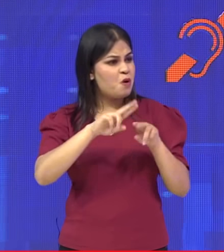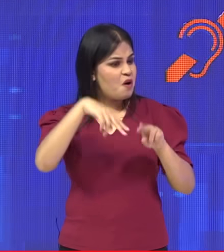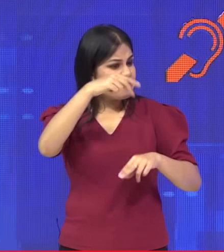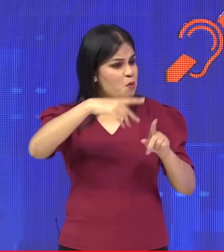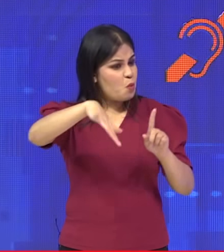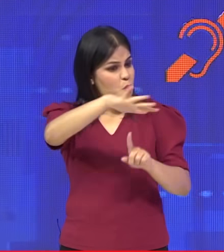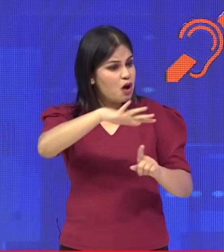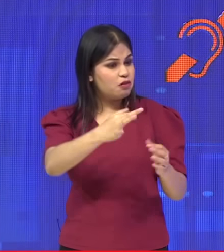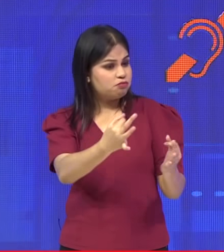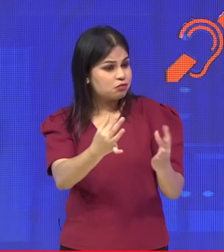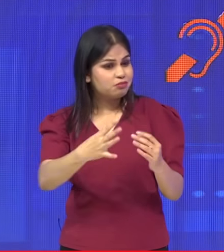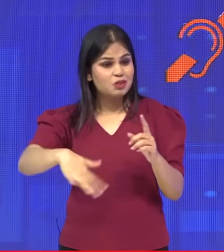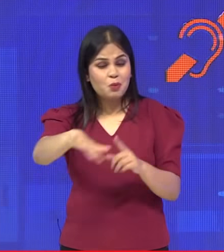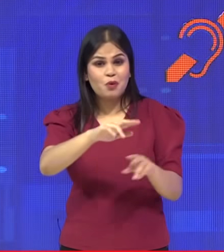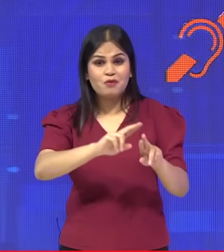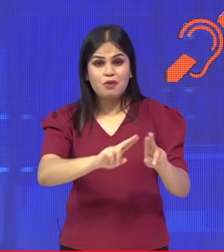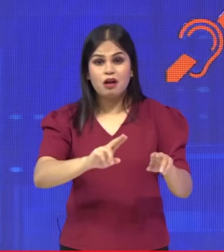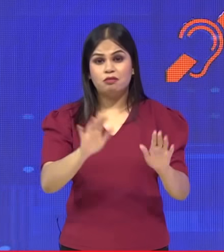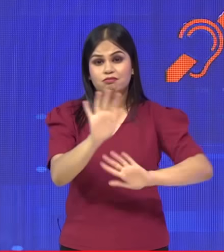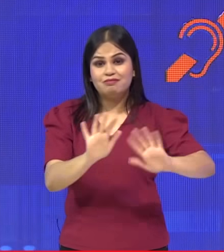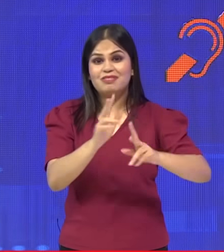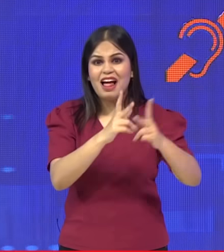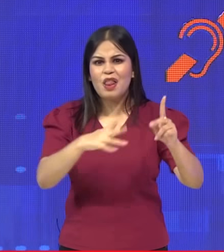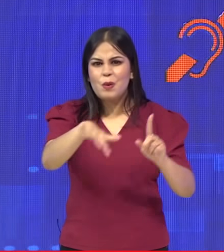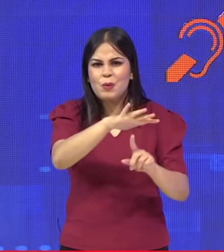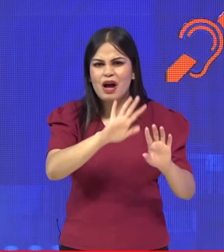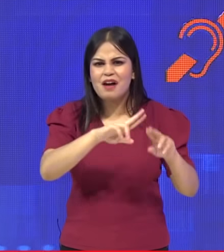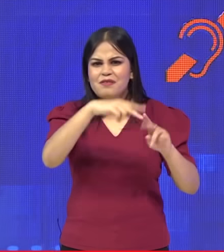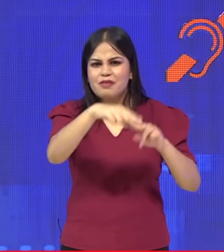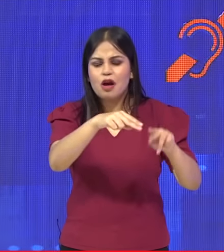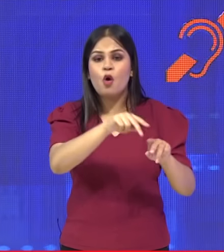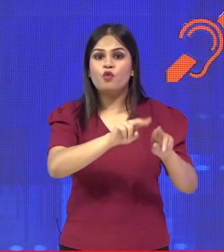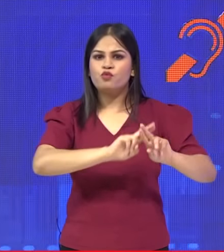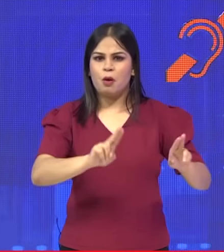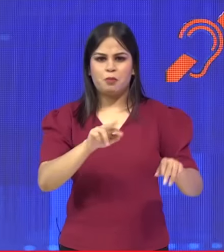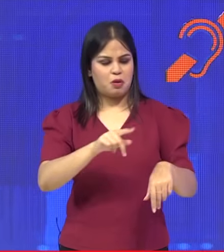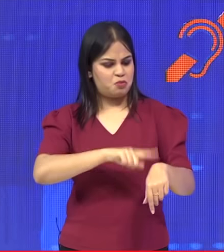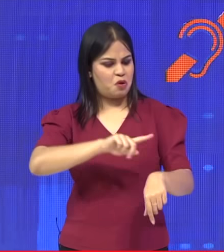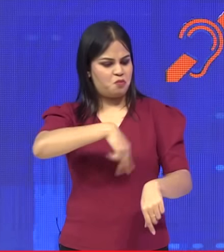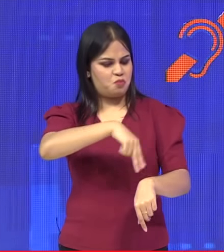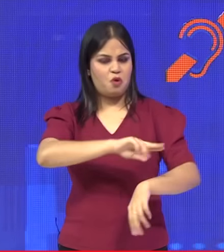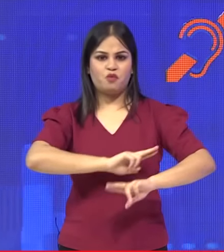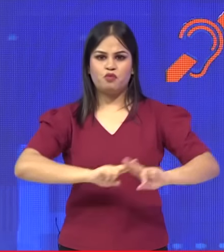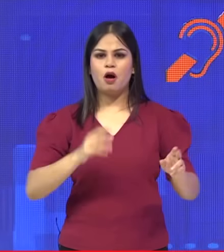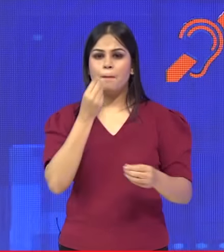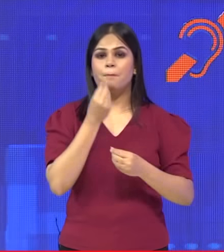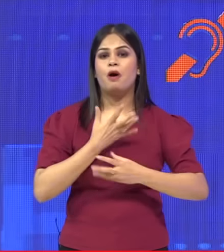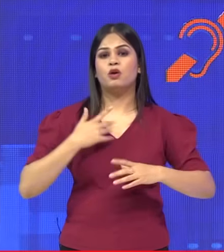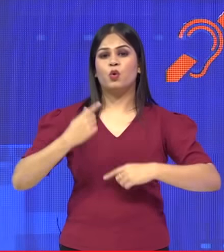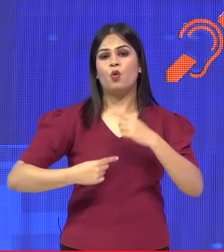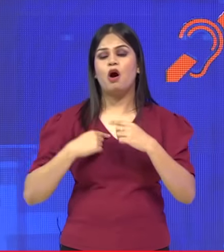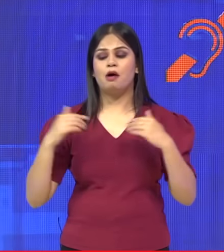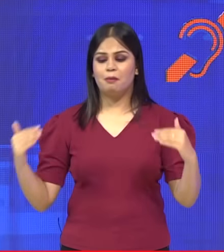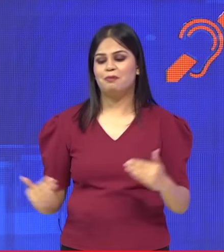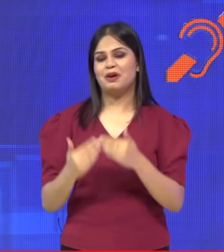के एकदम स्ट्रेट आउट मतलब के रोज परियों हो रही हैं रोज गेट